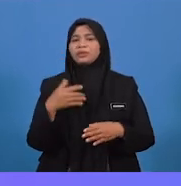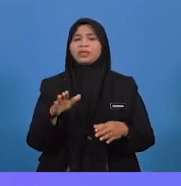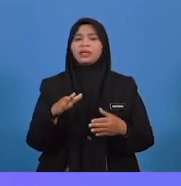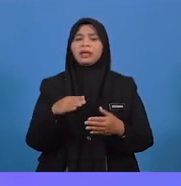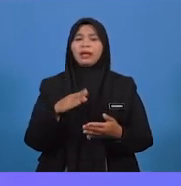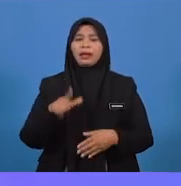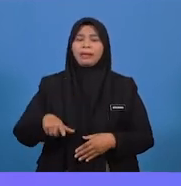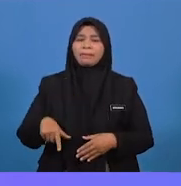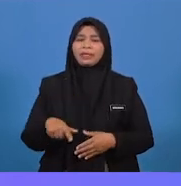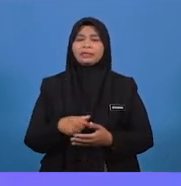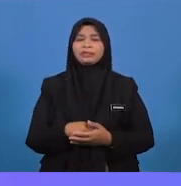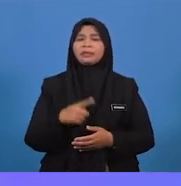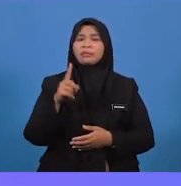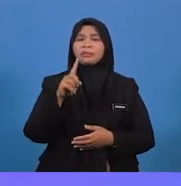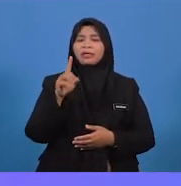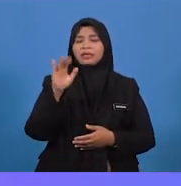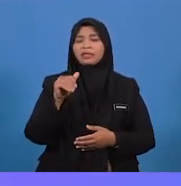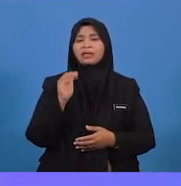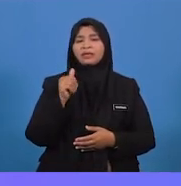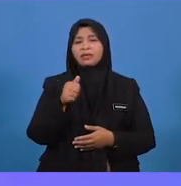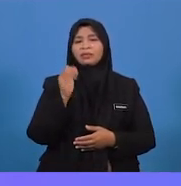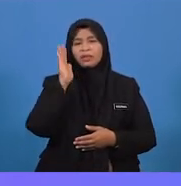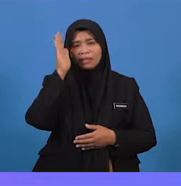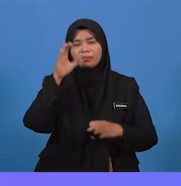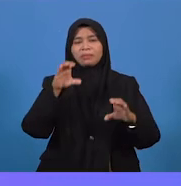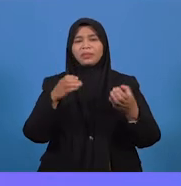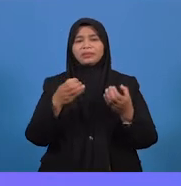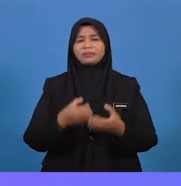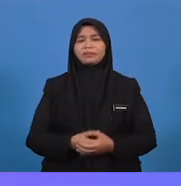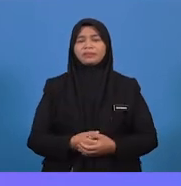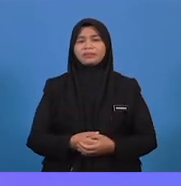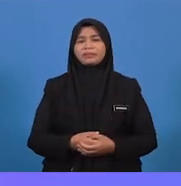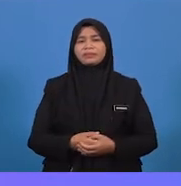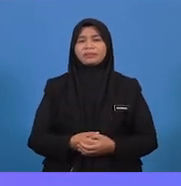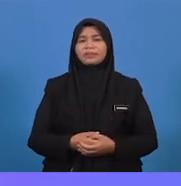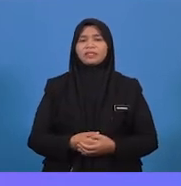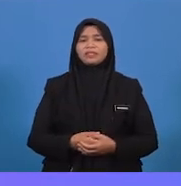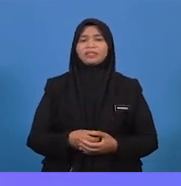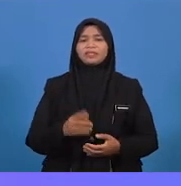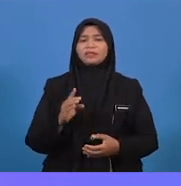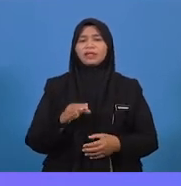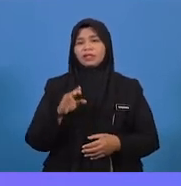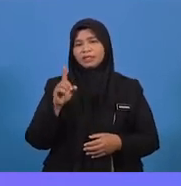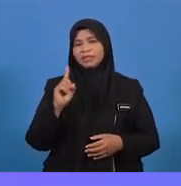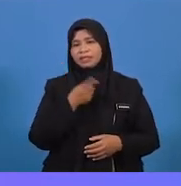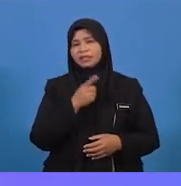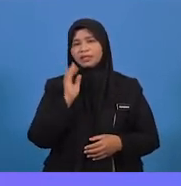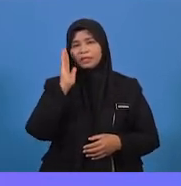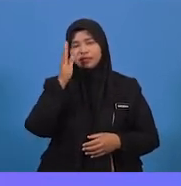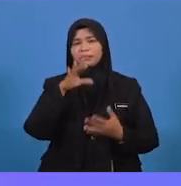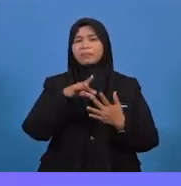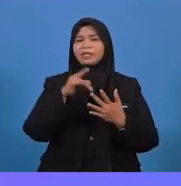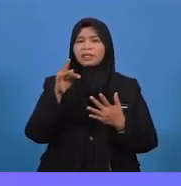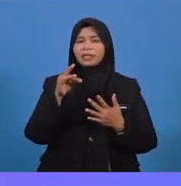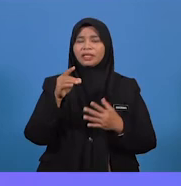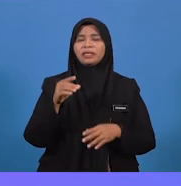memandangkan masa semakin suntuk. Mana satu murid-murid yang akan kamu lakukan? Sepatutnya kita akan